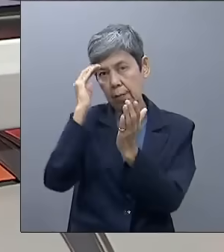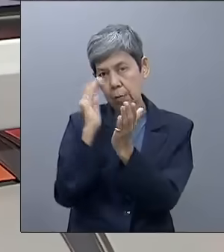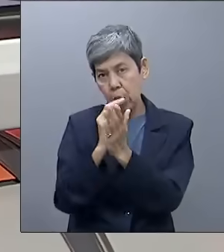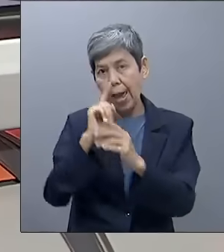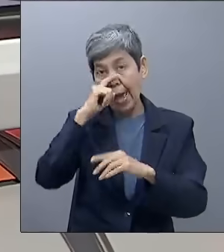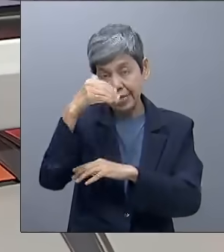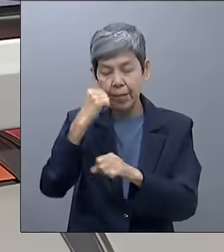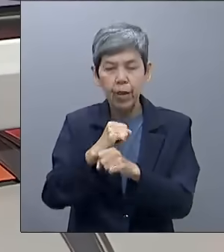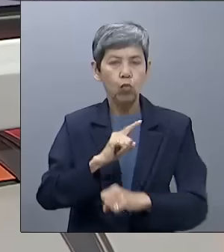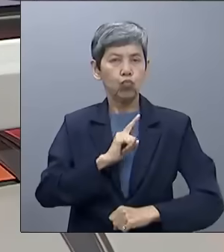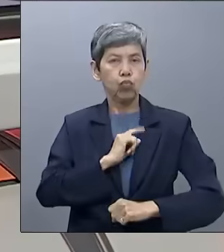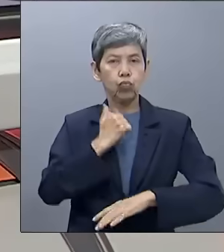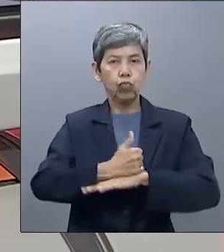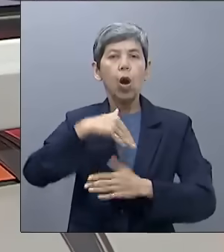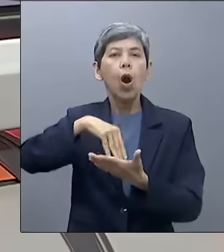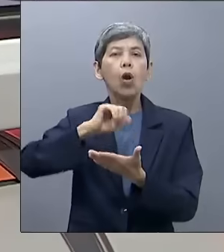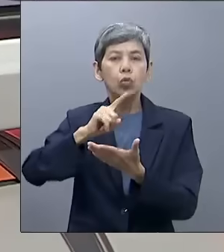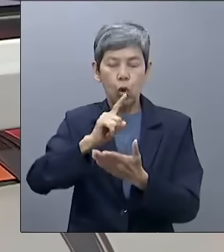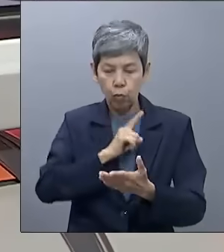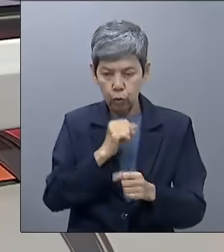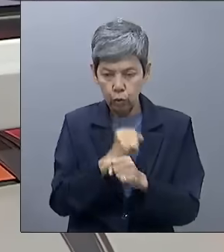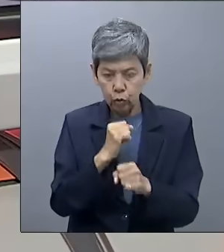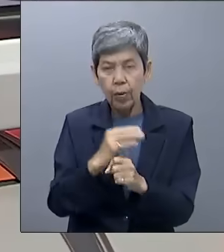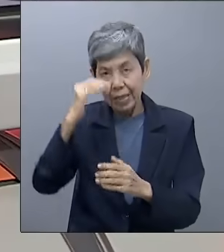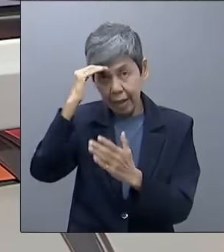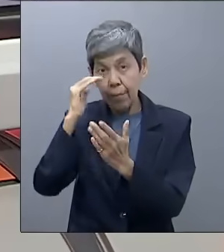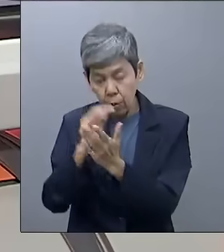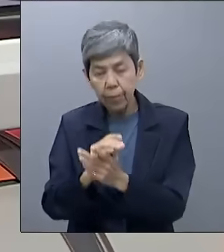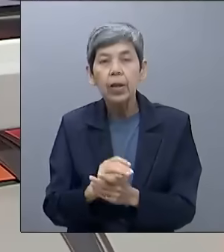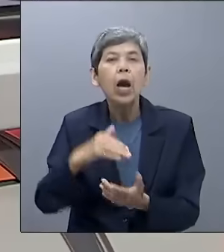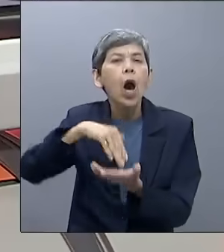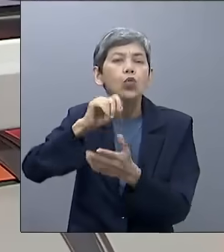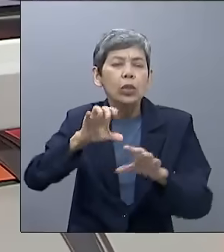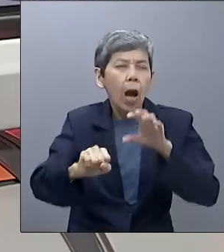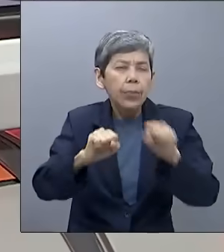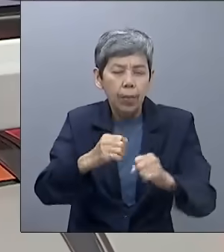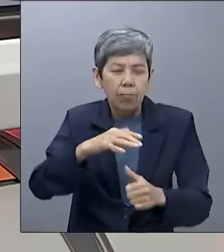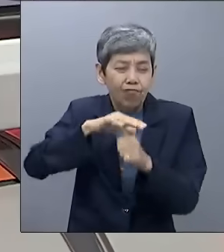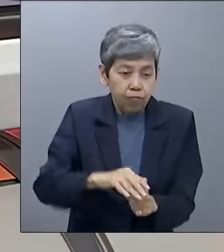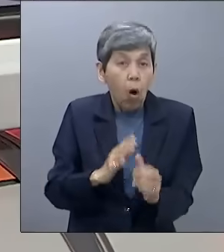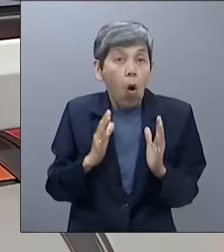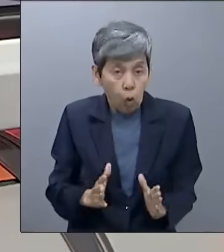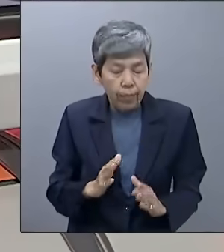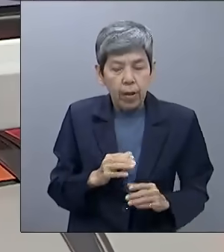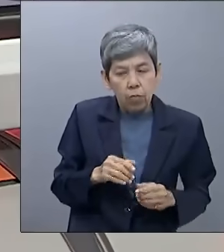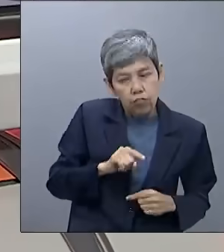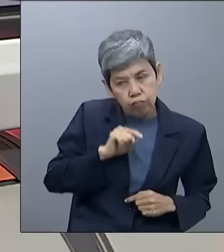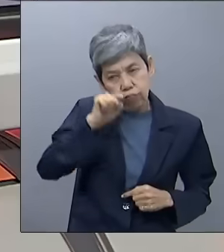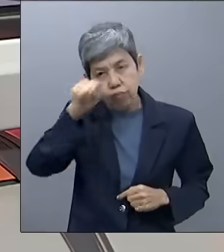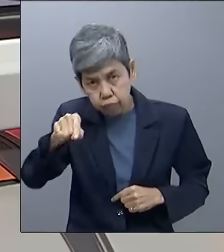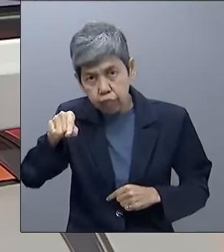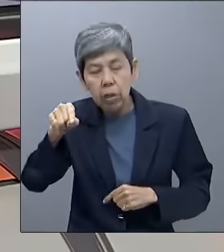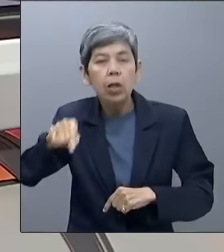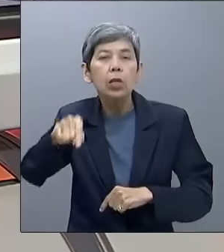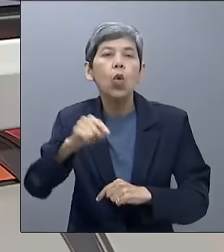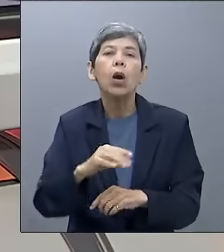ในฐานะผู้อำนวยการศูนย์สพสของตรด้วยเนี่ยก็คือศูนย์ปราบปรามการค้ามนุษย์เ่ะนะคะเขาเดินทางไปที่ยางกรุง